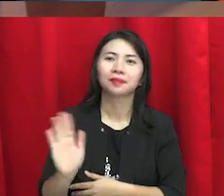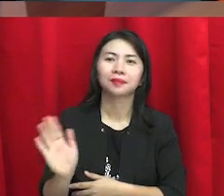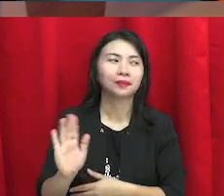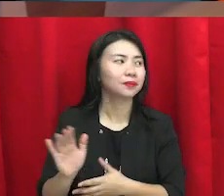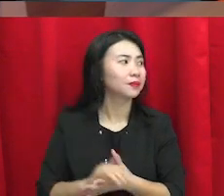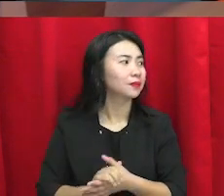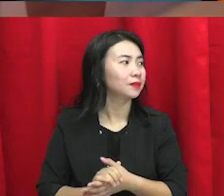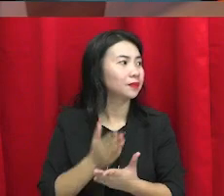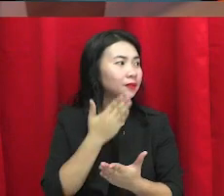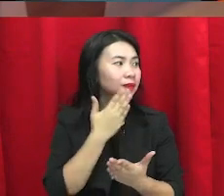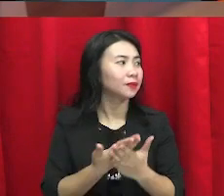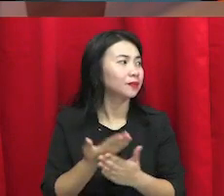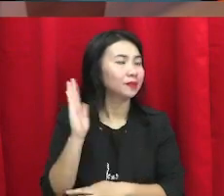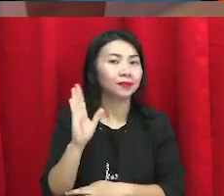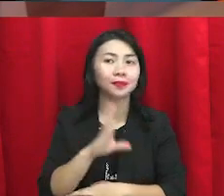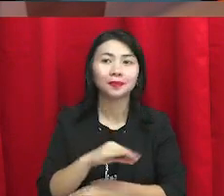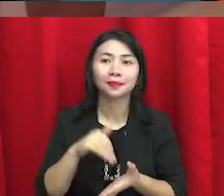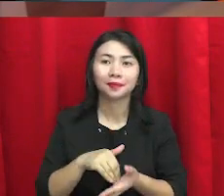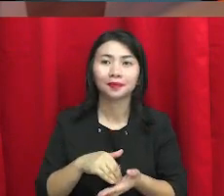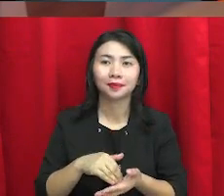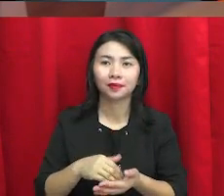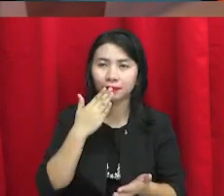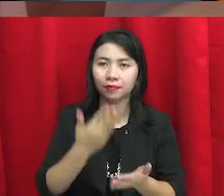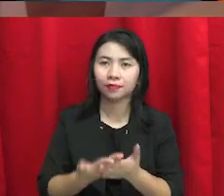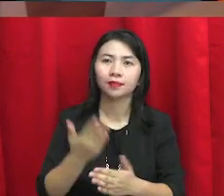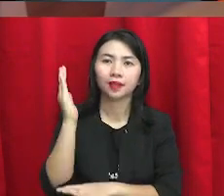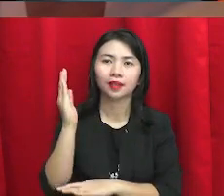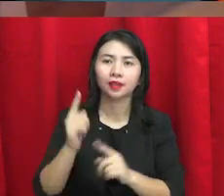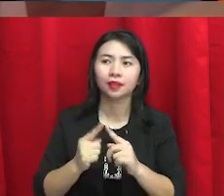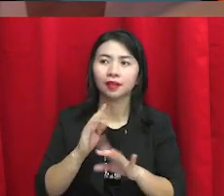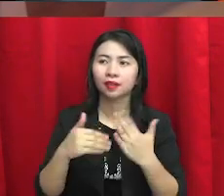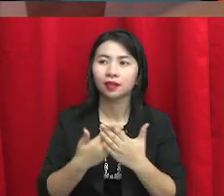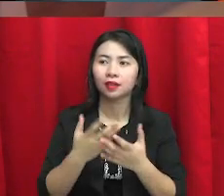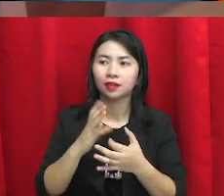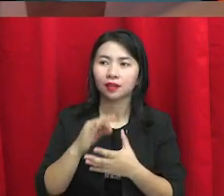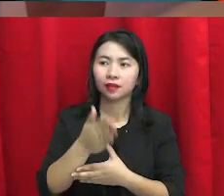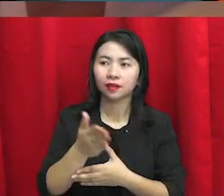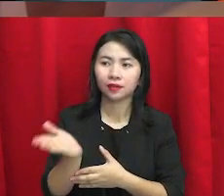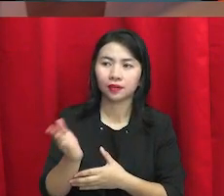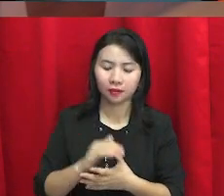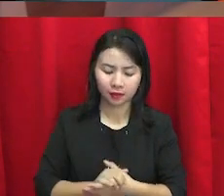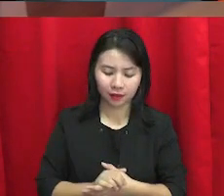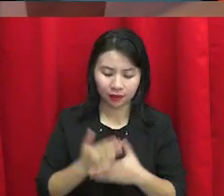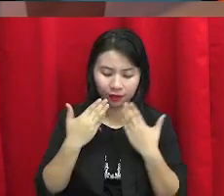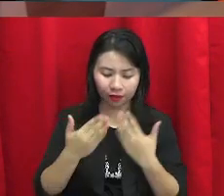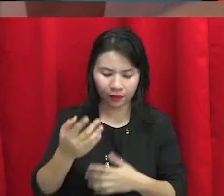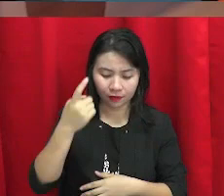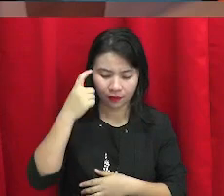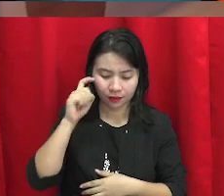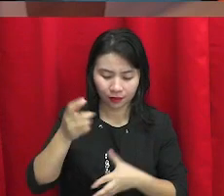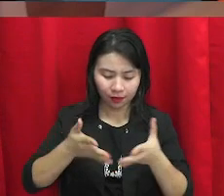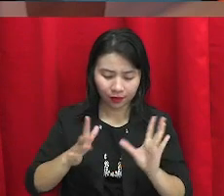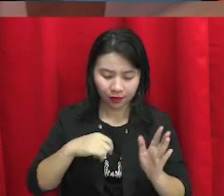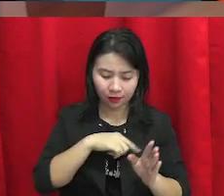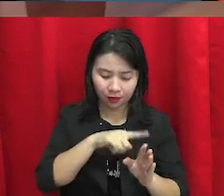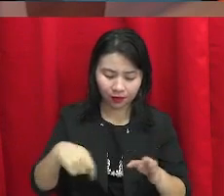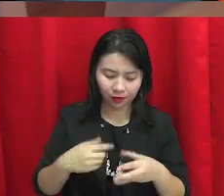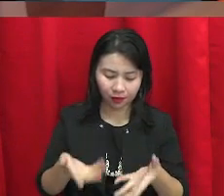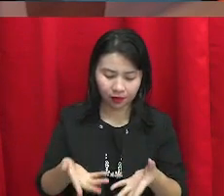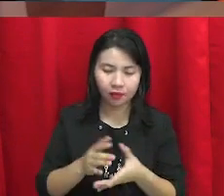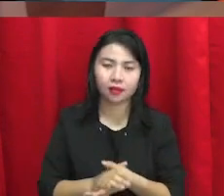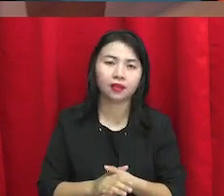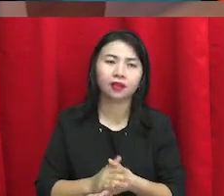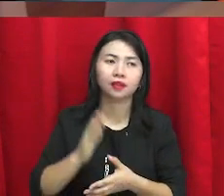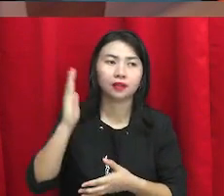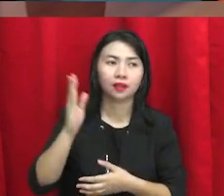Ara. Magandang tanghali po sa inyong lahat at thank you po ulit Sir Jao sa pagkakataon na kami ay makasama sa episode po ng Thy Will